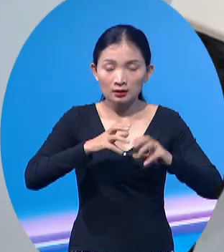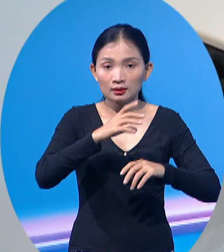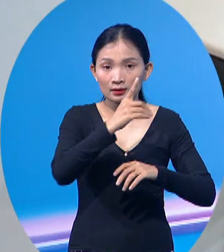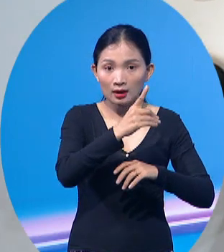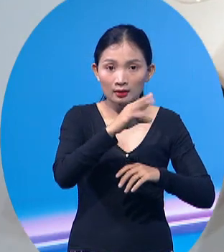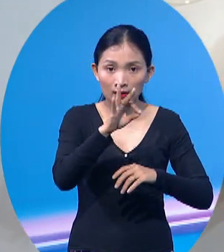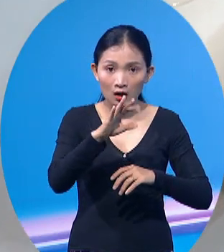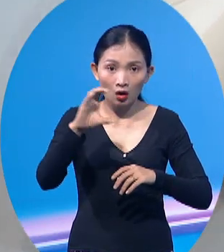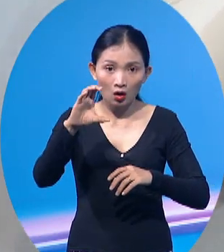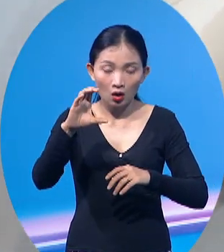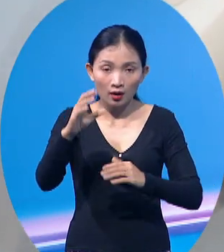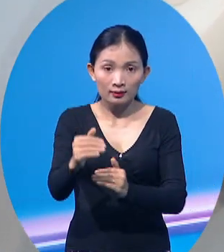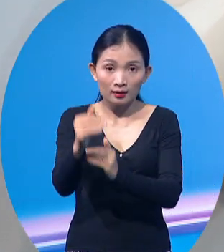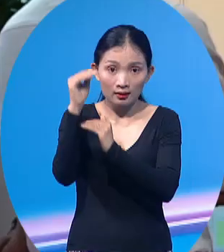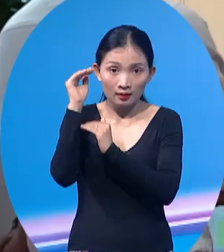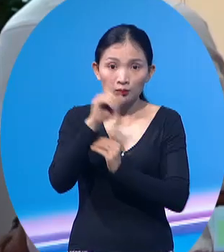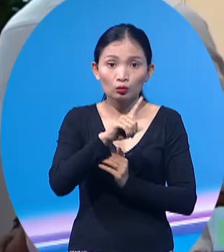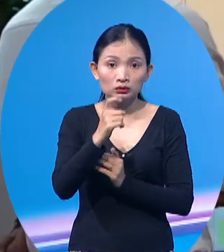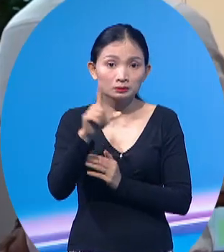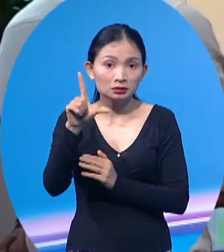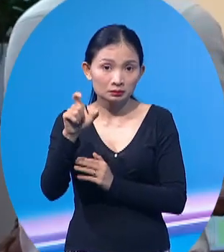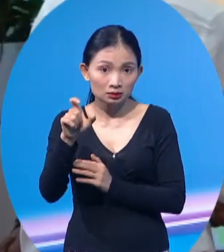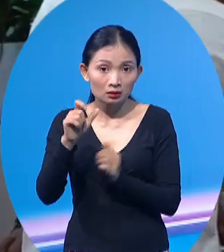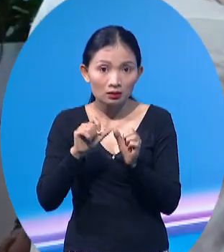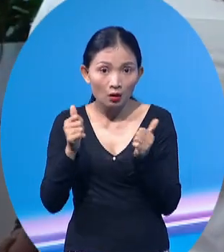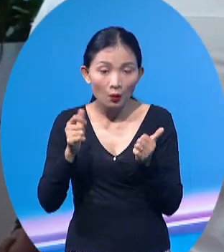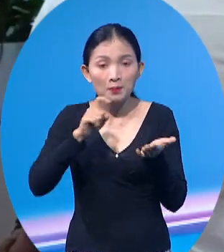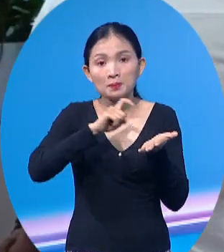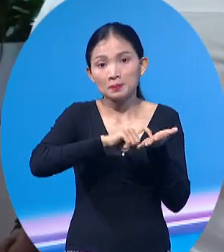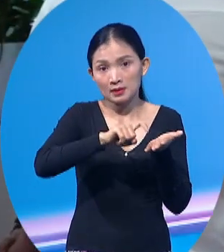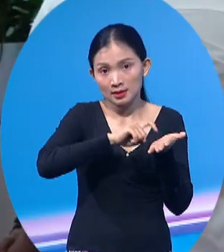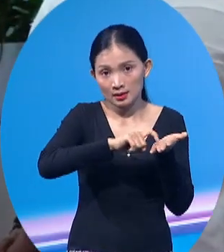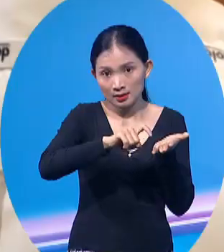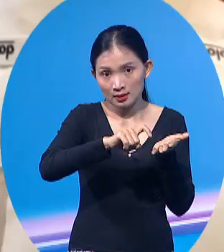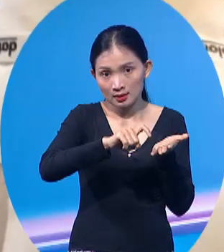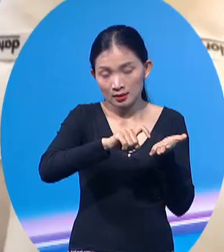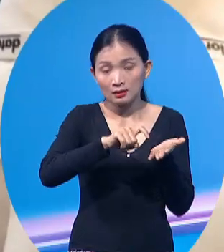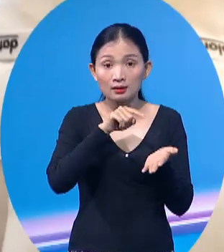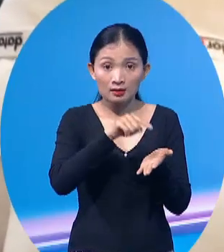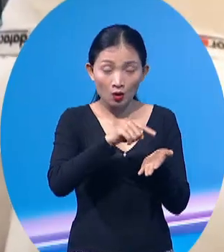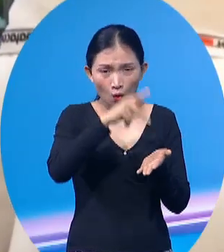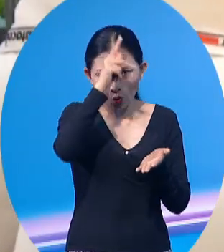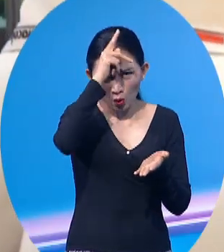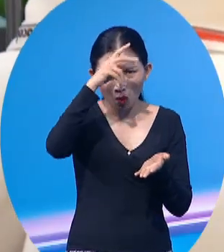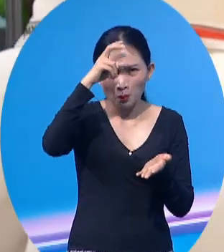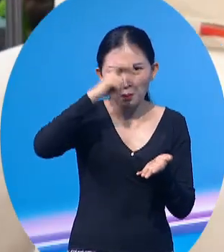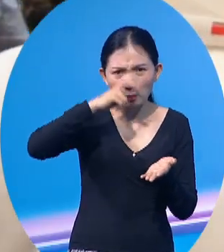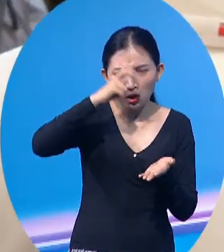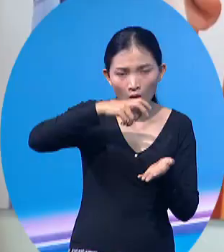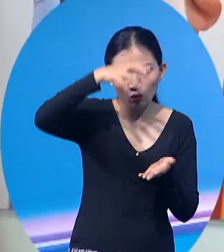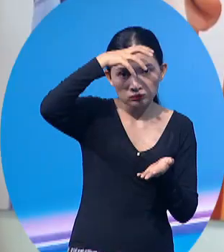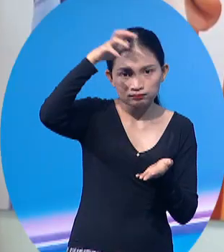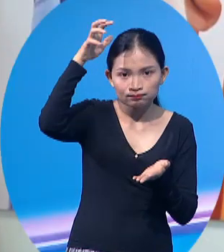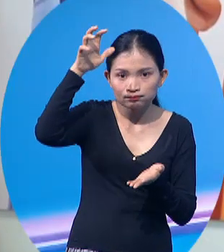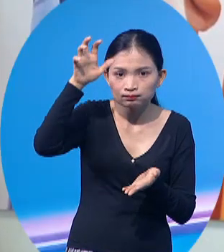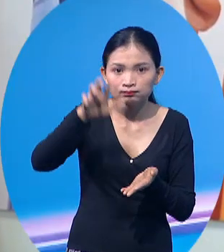sở tại New Jersey, Hoa Kỳ. Trong hơn 50 năm qua, Data Color đã ứng dụng khoa học màu sắc vào các thiết bị và phần mềm của mình